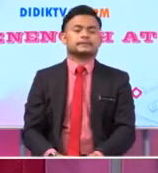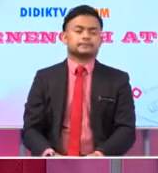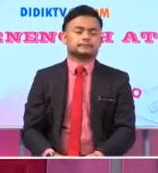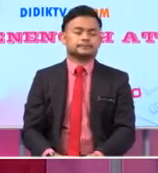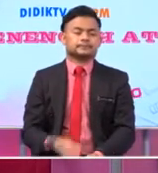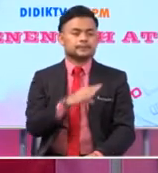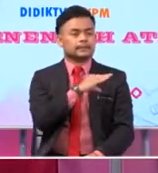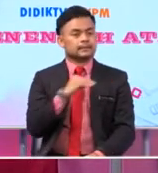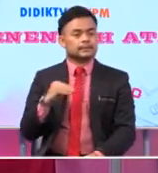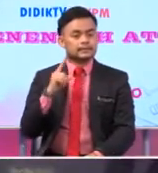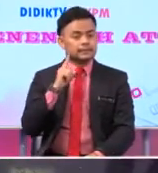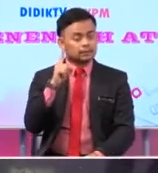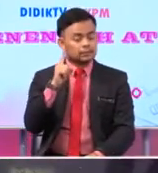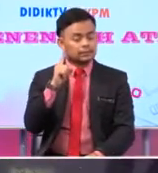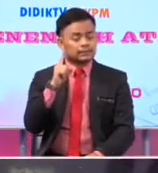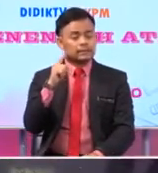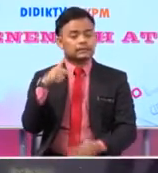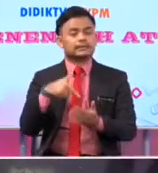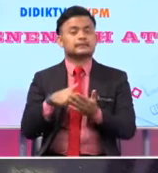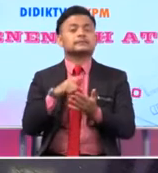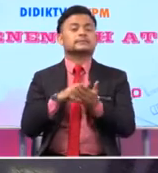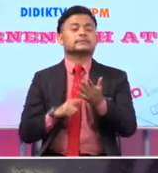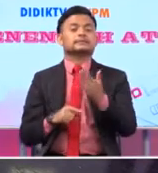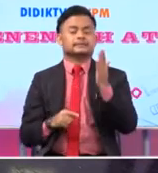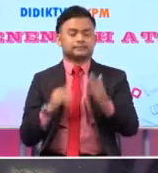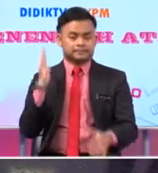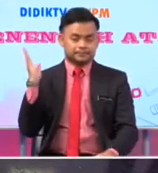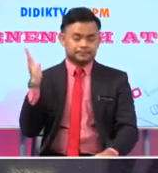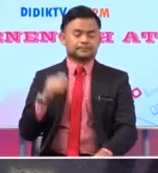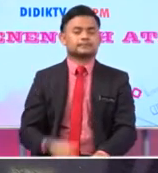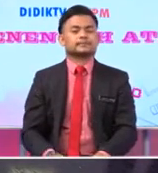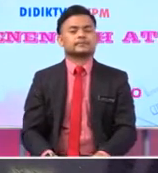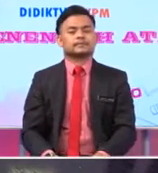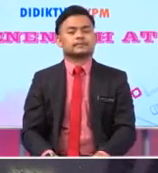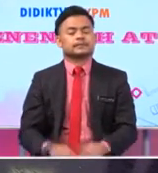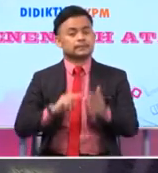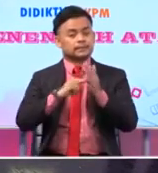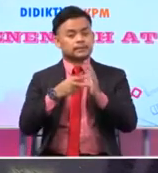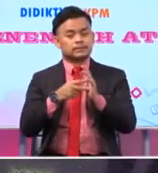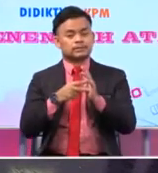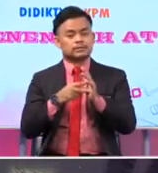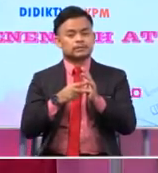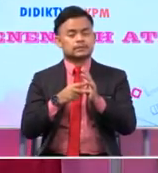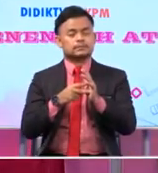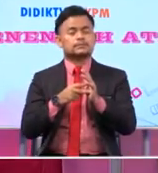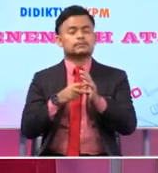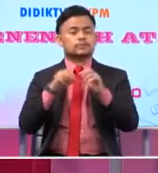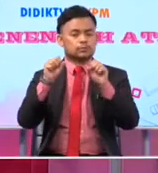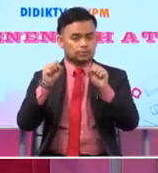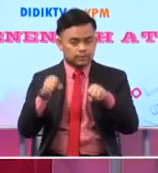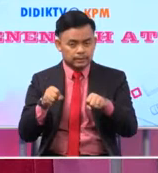Mira jawab keberaniannya betul juga keberanian bermaksud kesanggupan untuk menghadapi cabaran